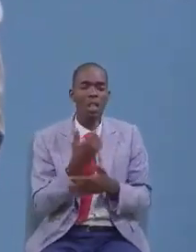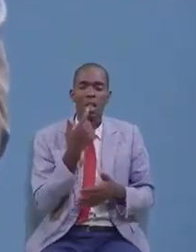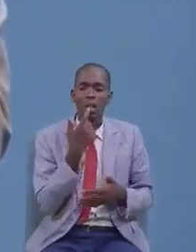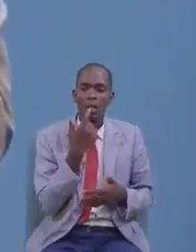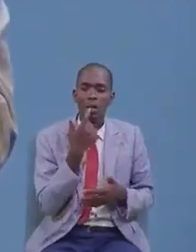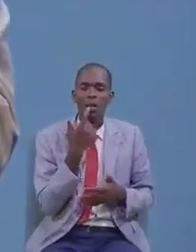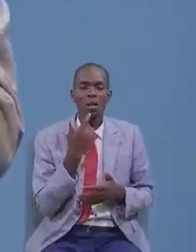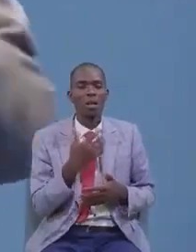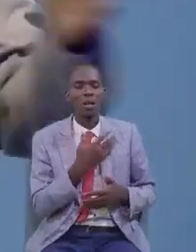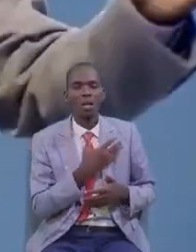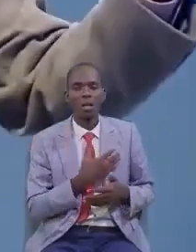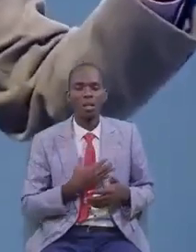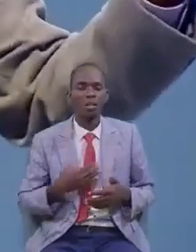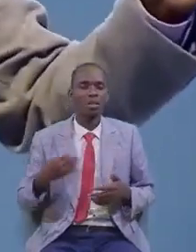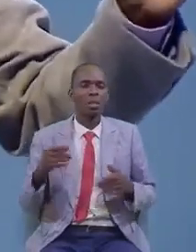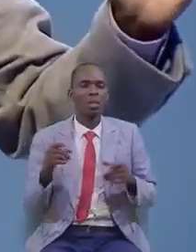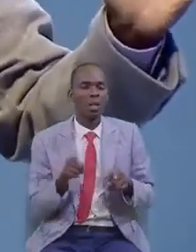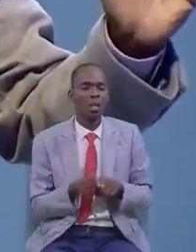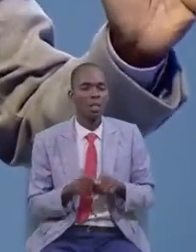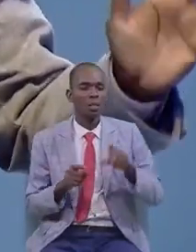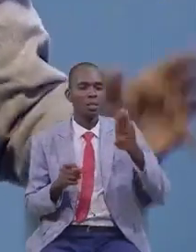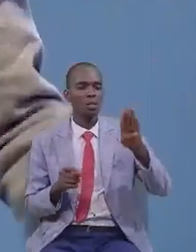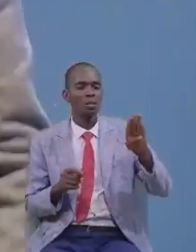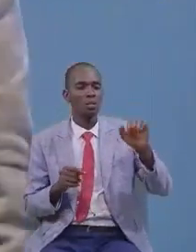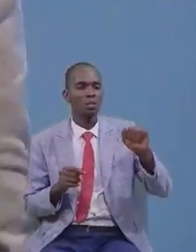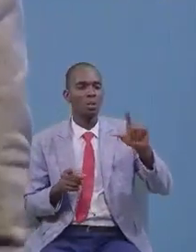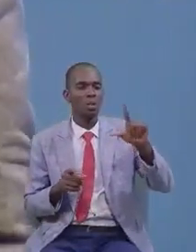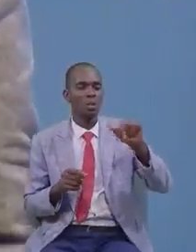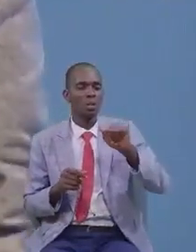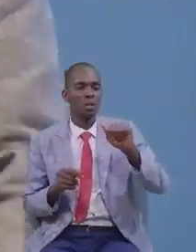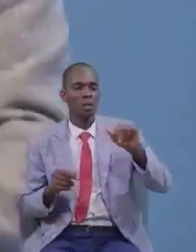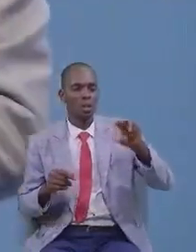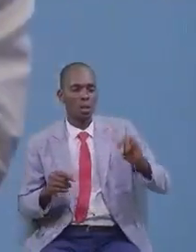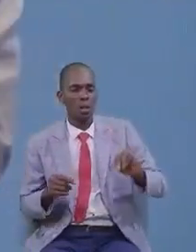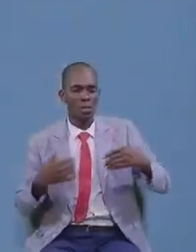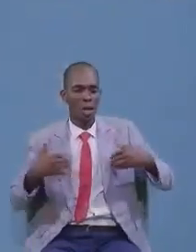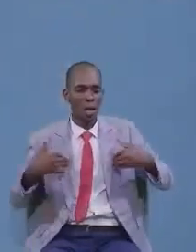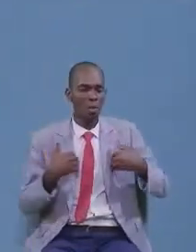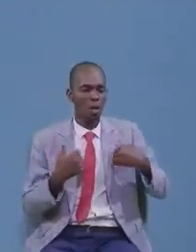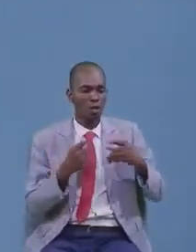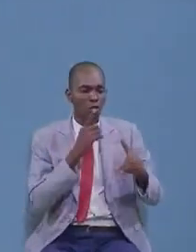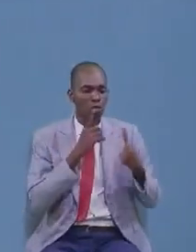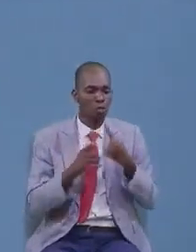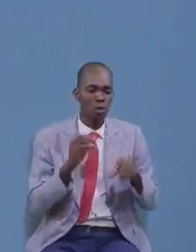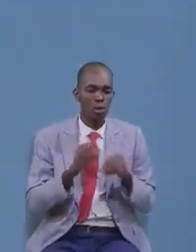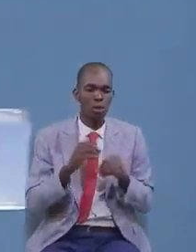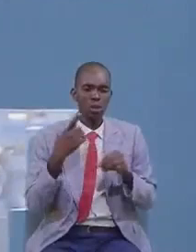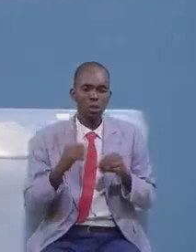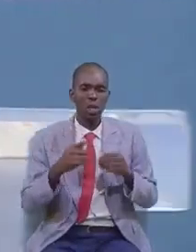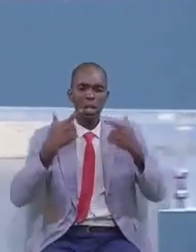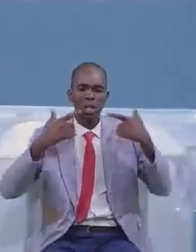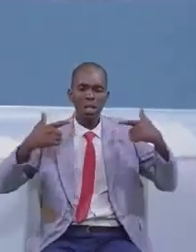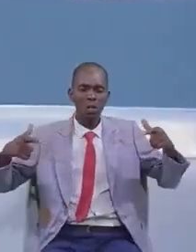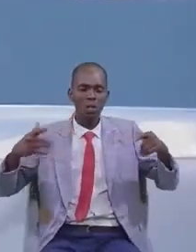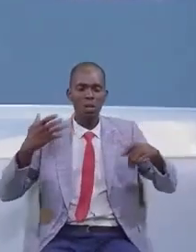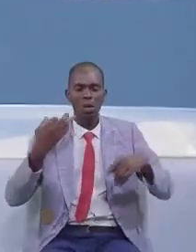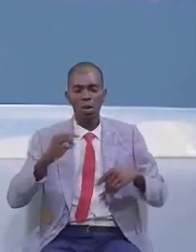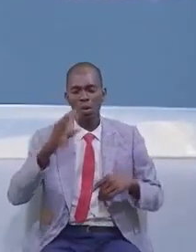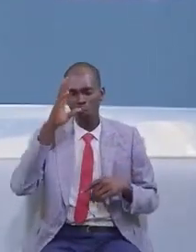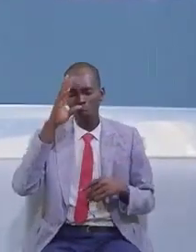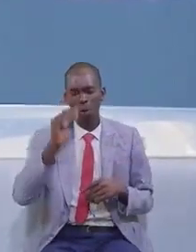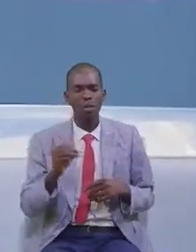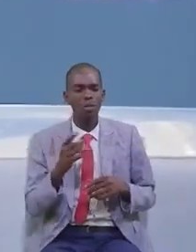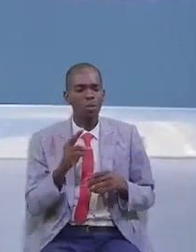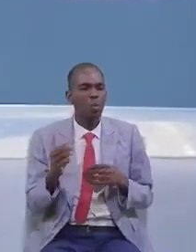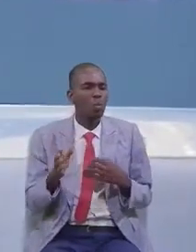Balaam's ass spoke in the language of man. అందుకే నేను మనుషుల భాషలతో మాట్లాడినను. No matter what